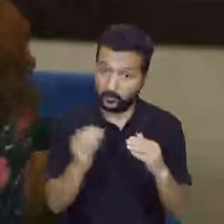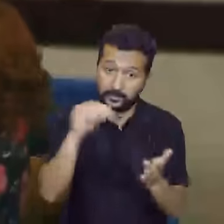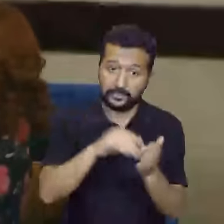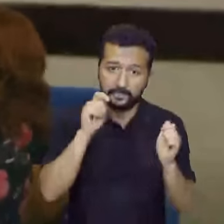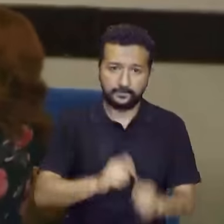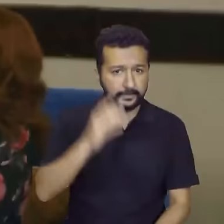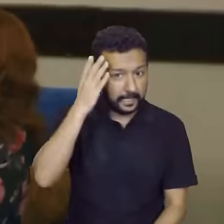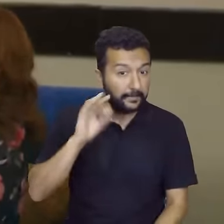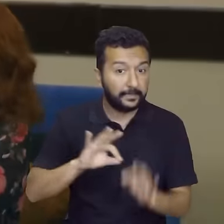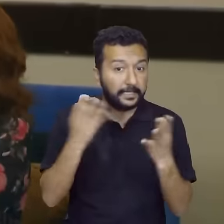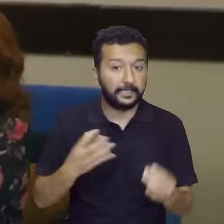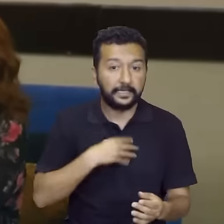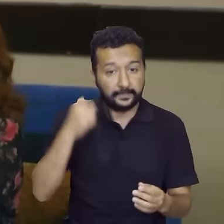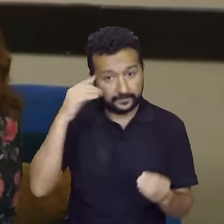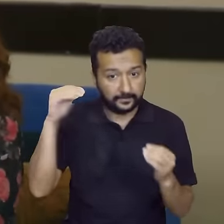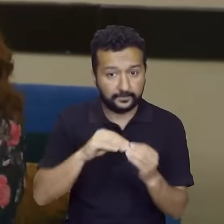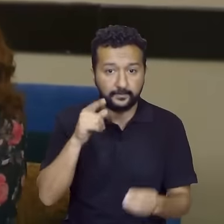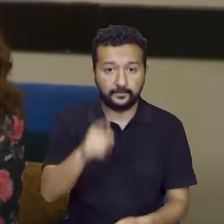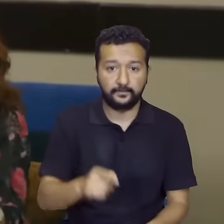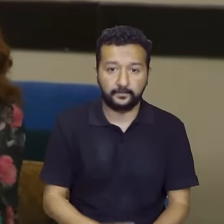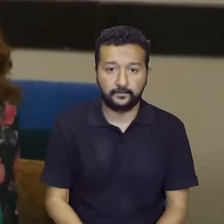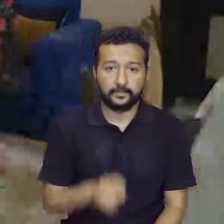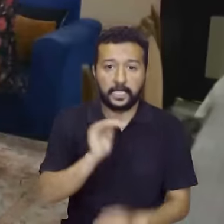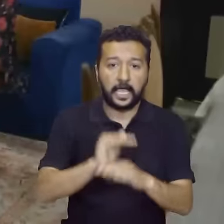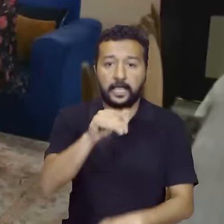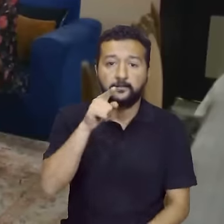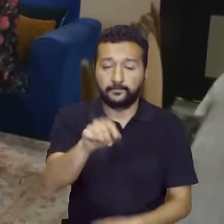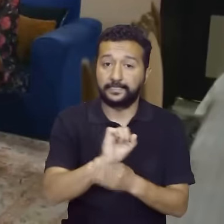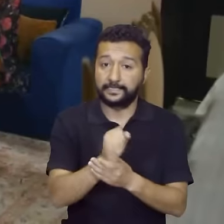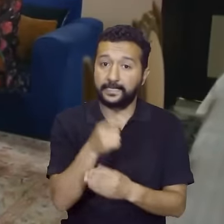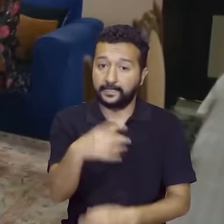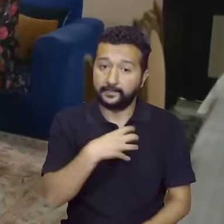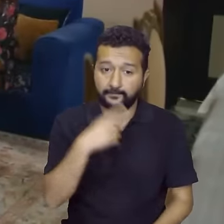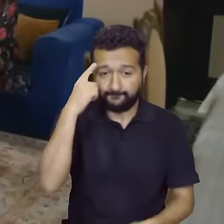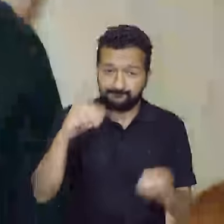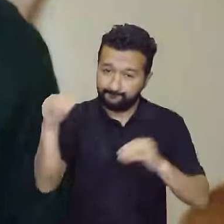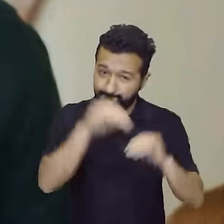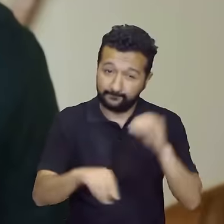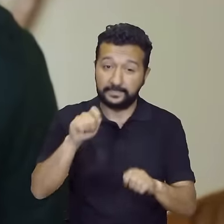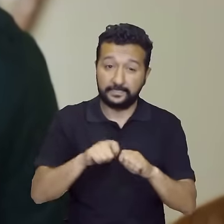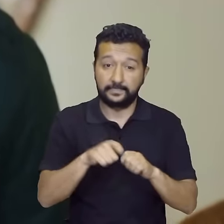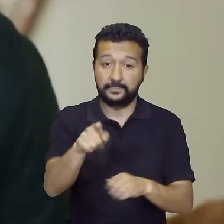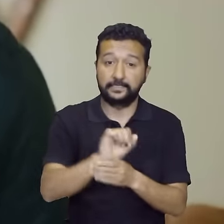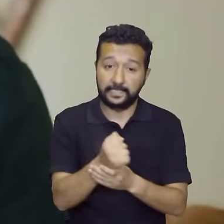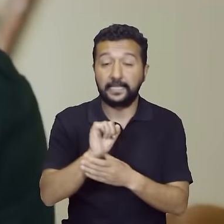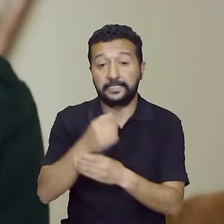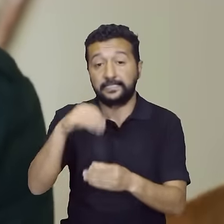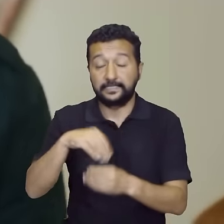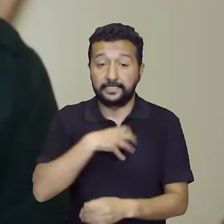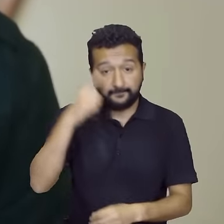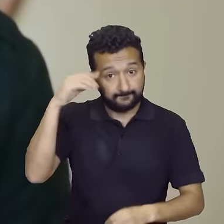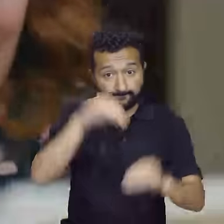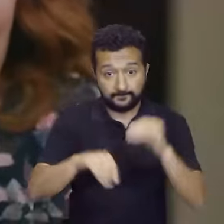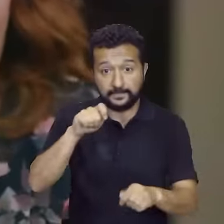lütfen. Anlamadım nasıl kendi yorumunu ya. Üf. Hayatım sanat bir yorum işidir. Yani sanat sanat içindir. Yani kendi